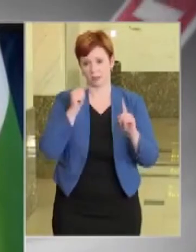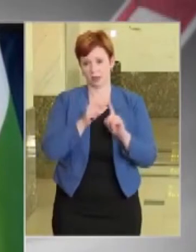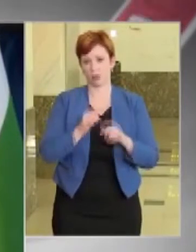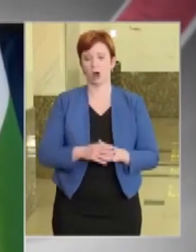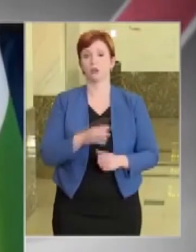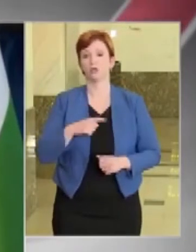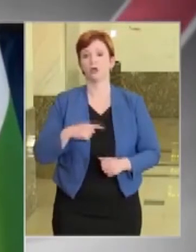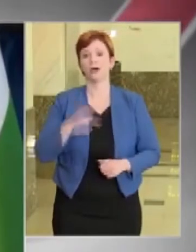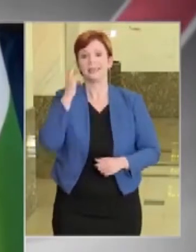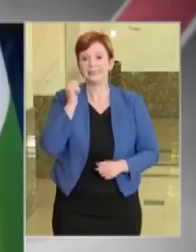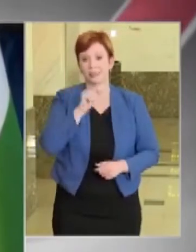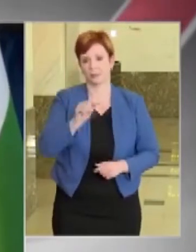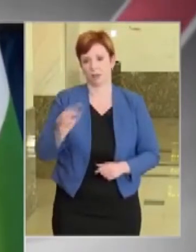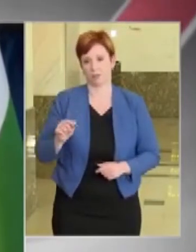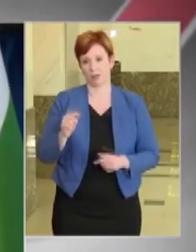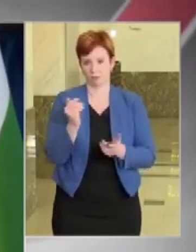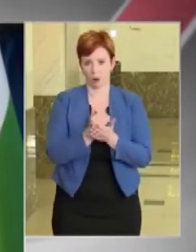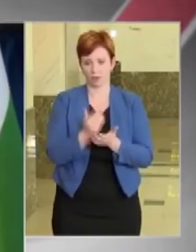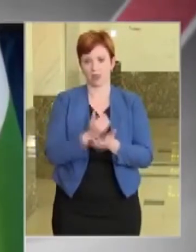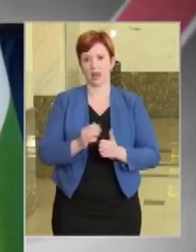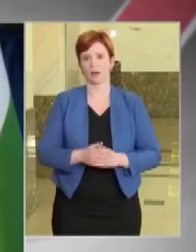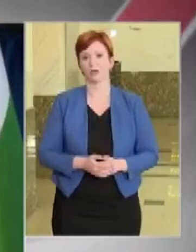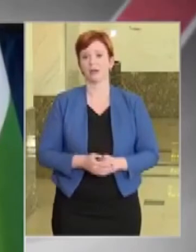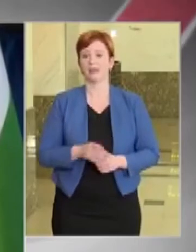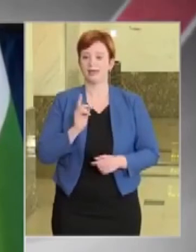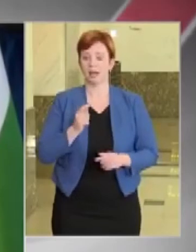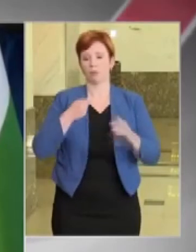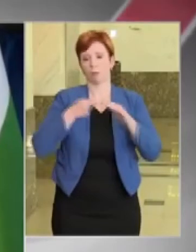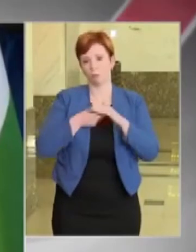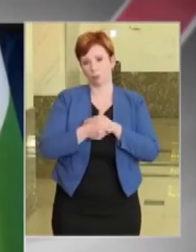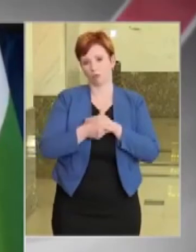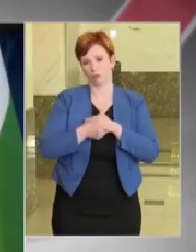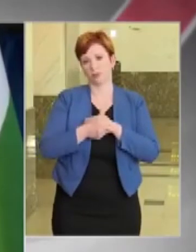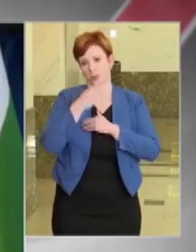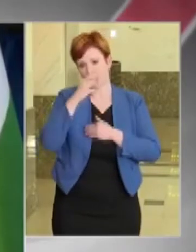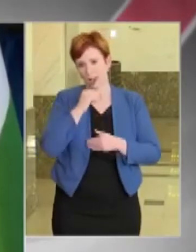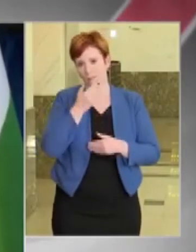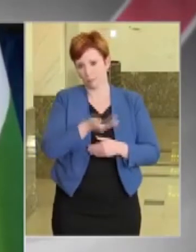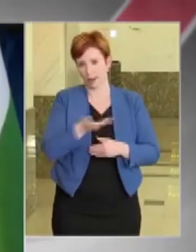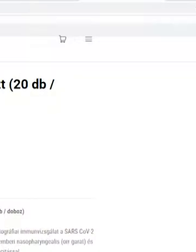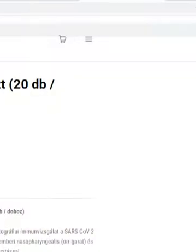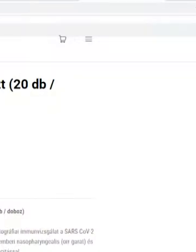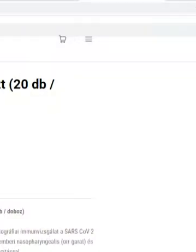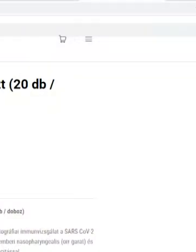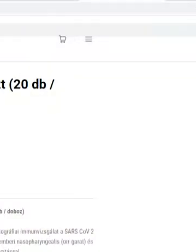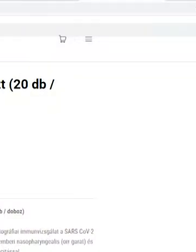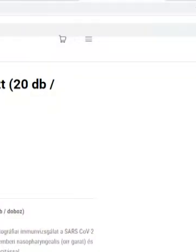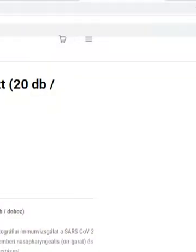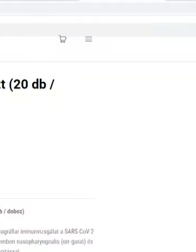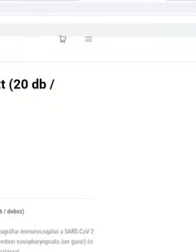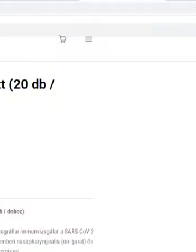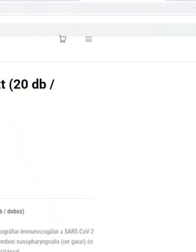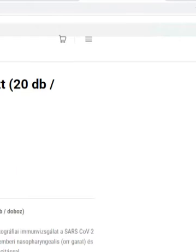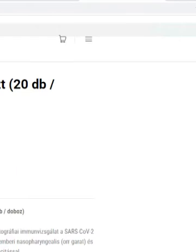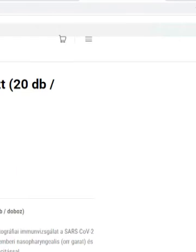országos tiszti főorvos az operatív törzs egyik sajtótájékoztatóján arra hívta fel a figyelmet, hogy ne vásároljunk interneten koronavírus